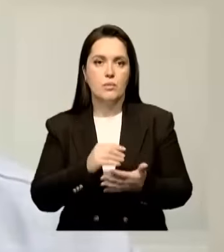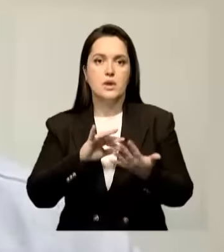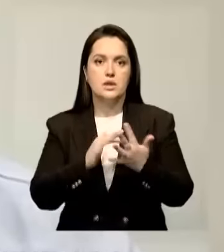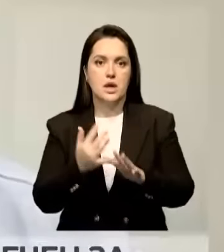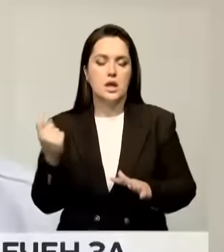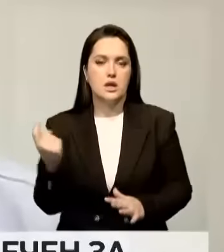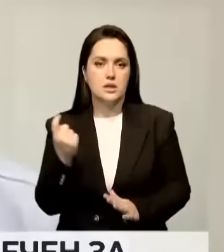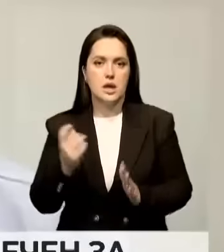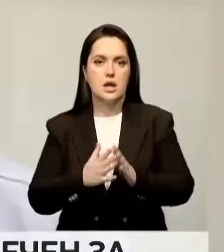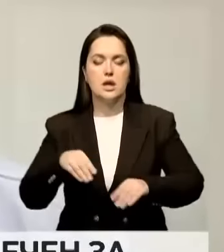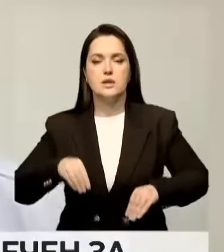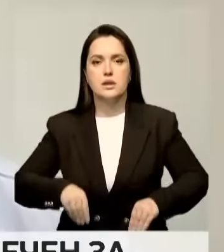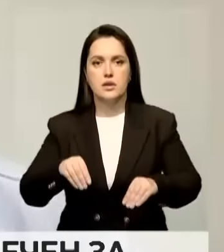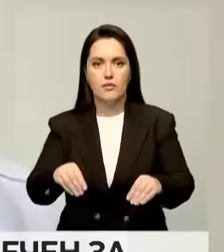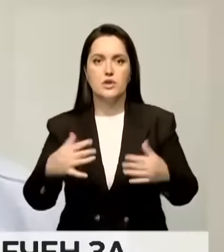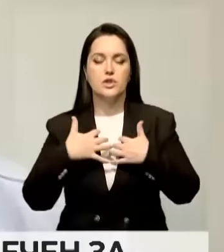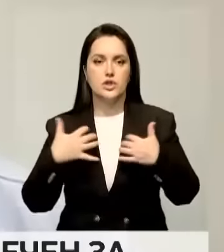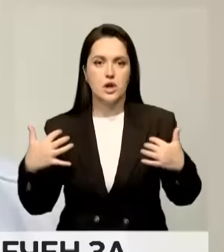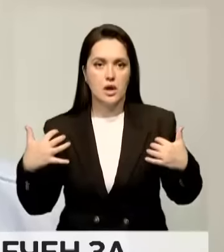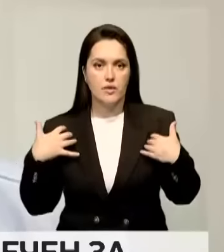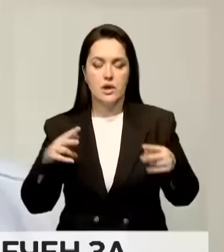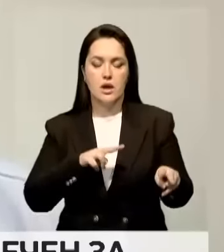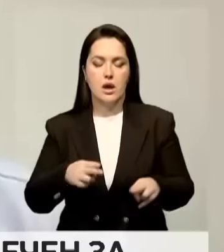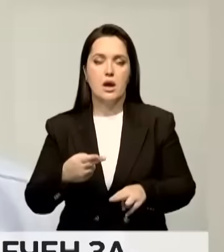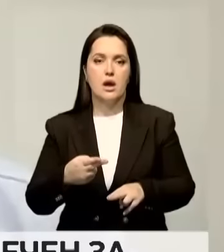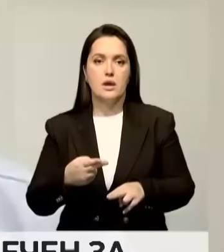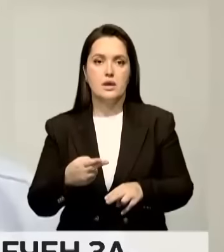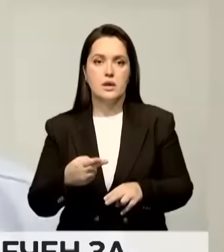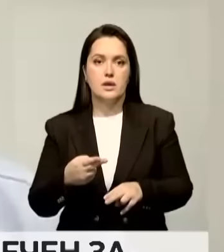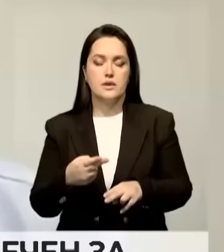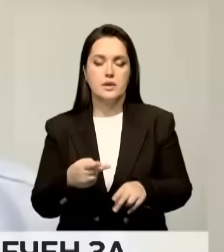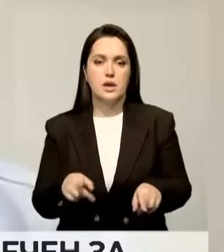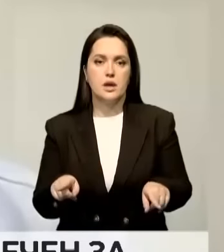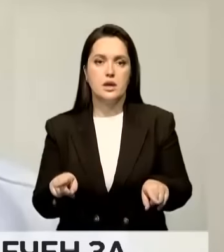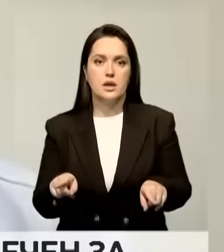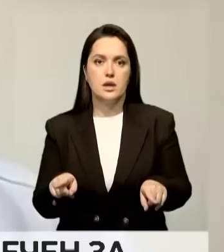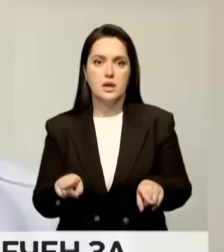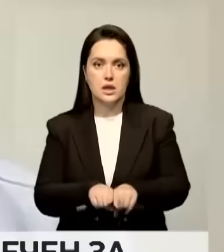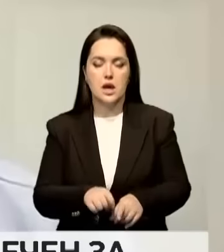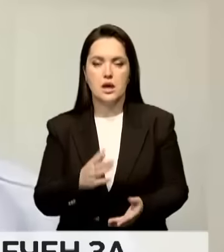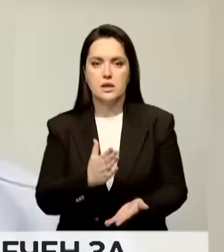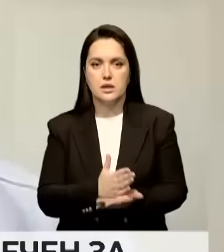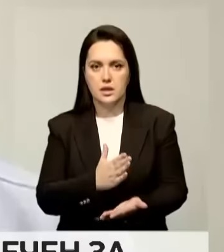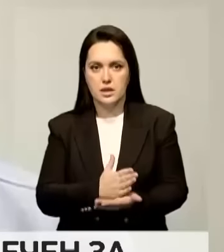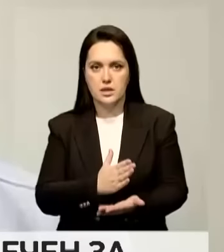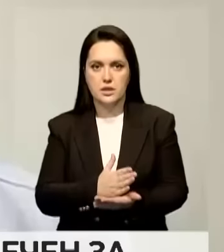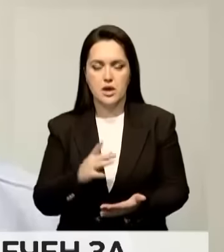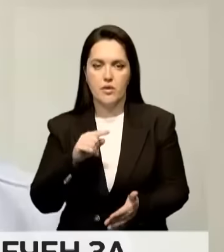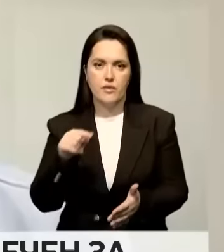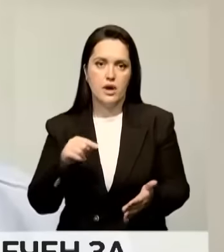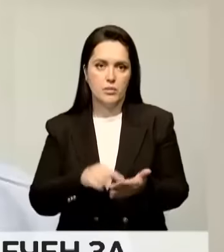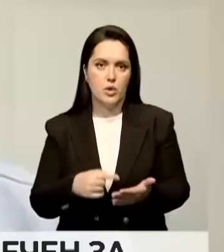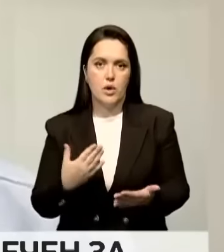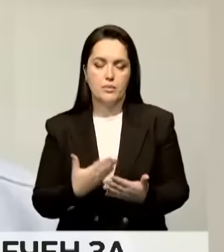хозяйство, растениеводство, животноводство, вот эти вещи. Так, есть, конечно, вопросы, допустим,